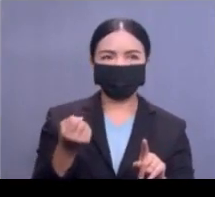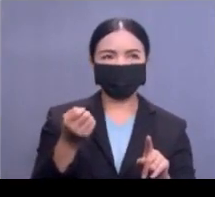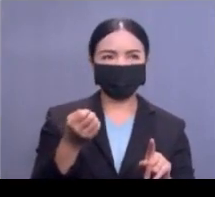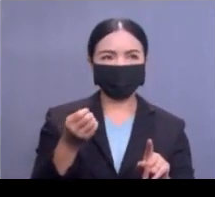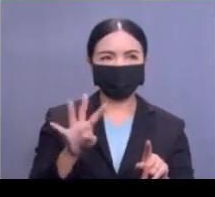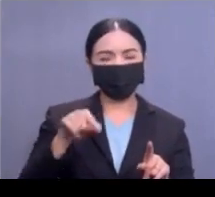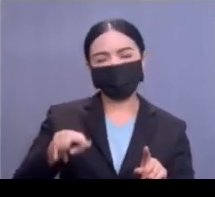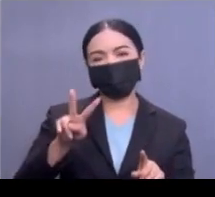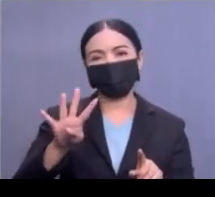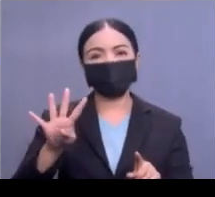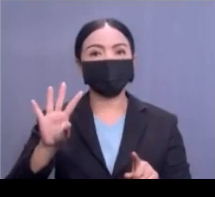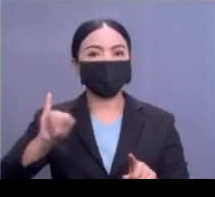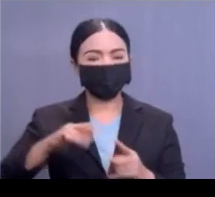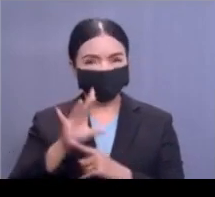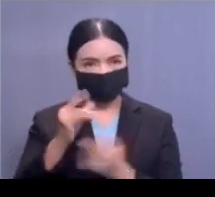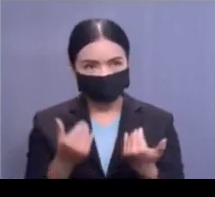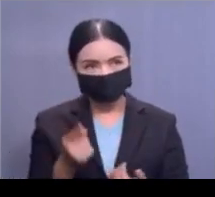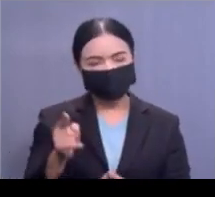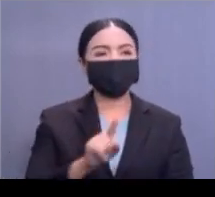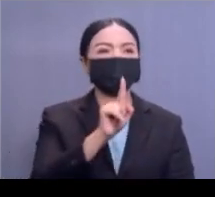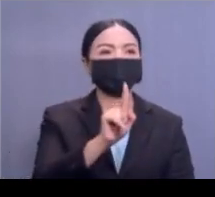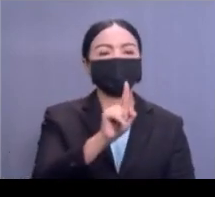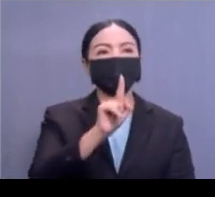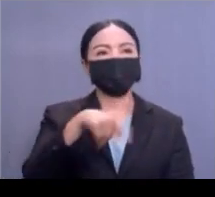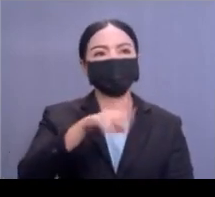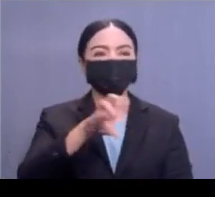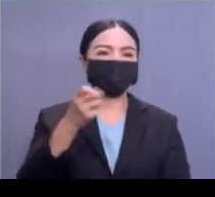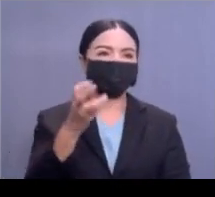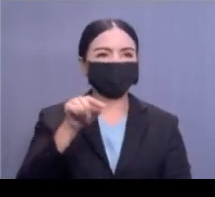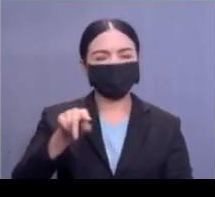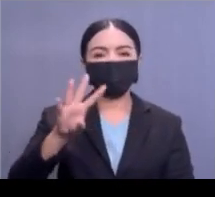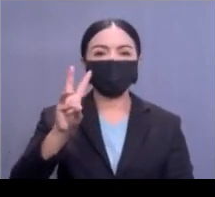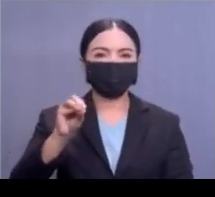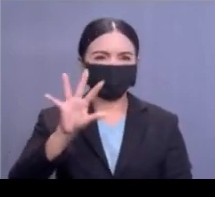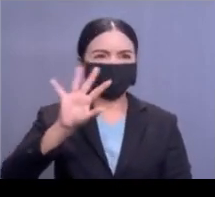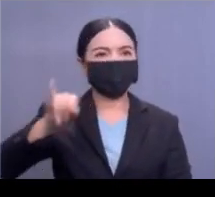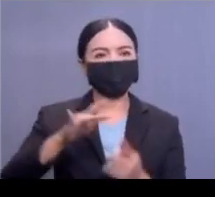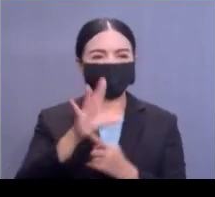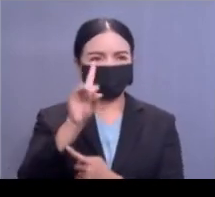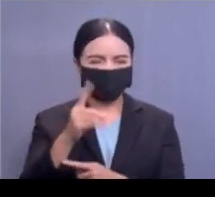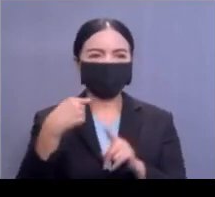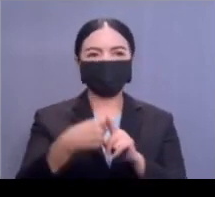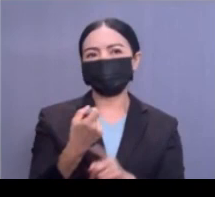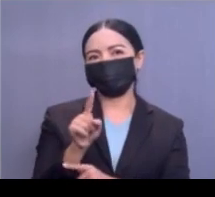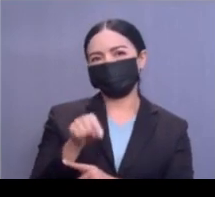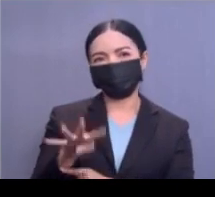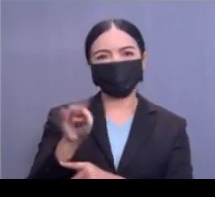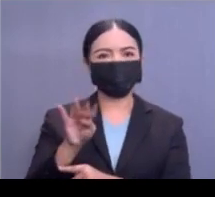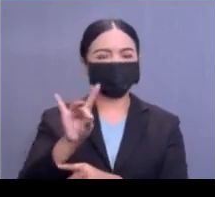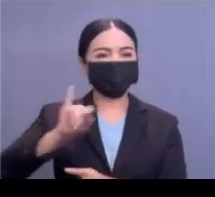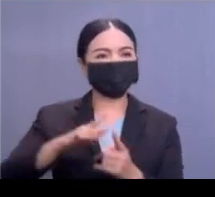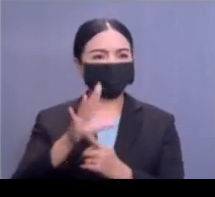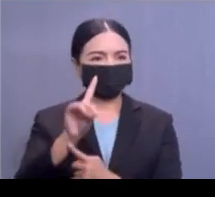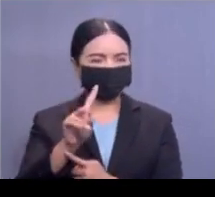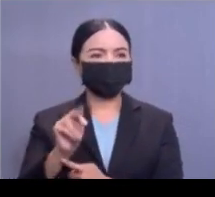14.24จุดและล่าสุดอยู่ที่พันหกร้อย16.6 5จุดนะคะบวกที่มากกว่าสิบเอ็ดจุดค่ะเวลาการซื้อขายกว่า 3หมื่นแปด